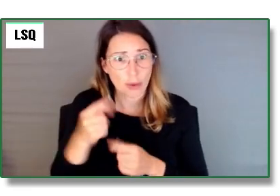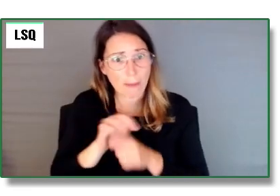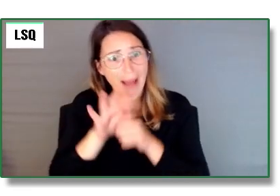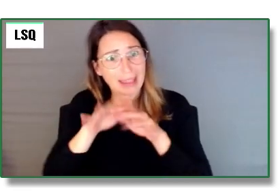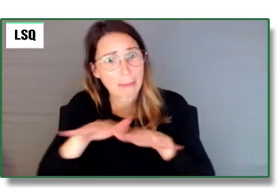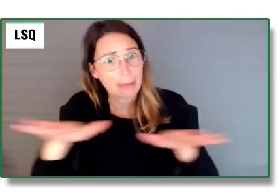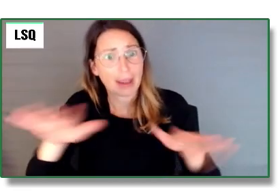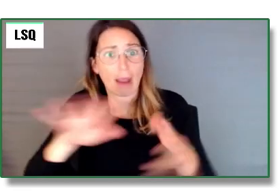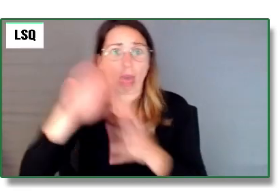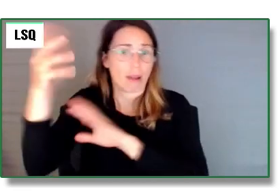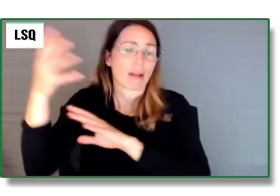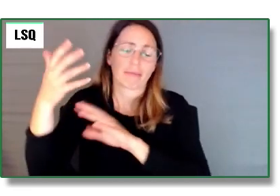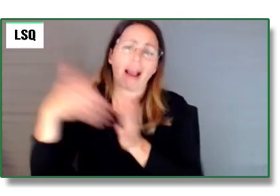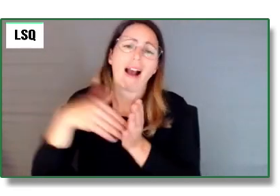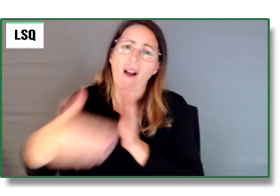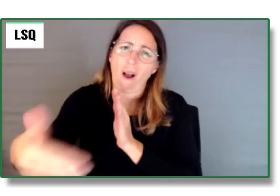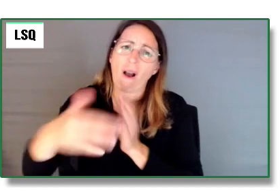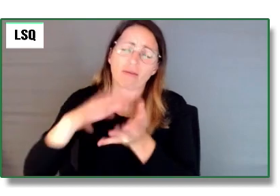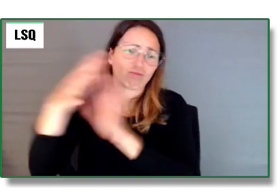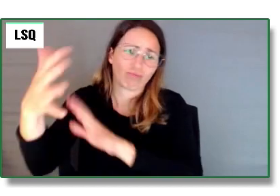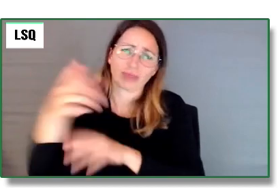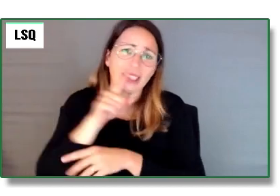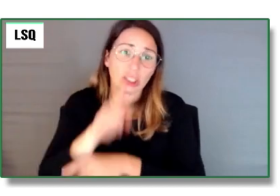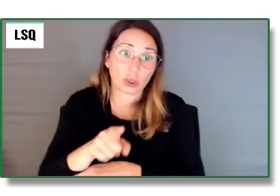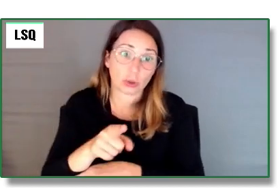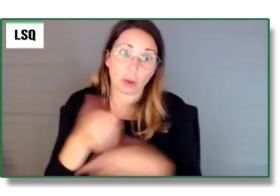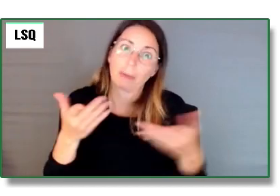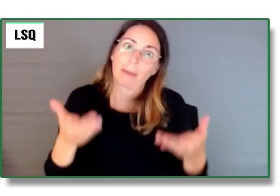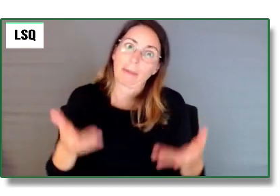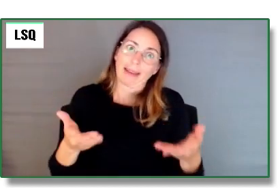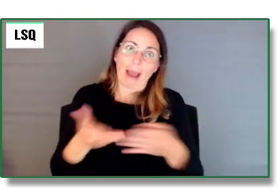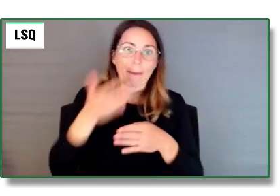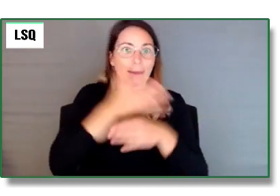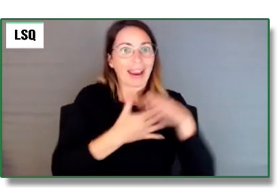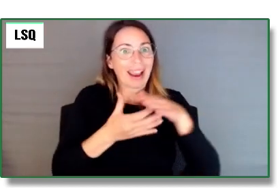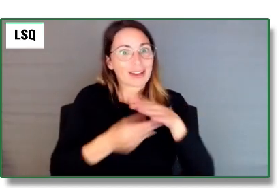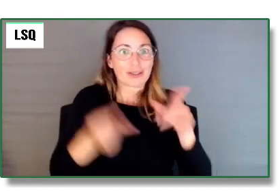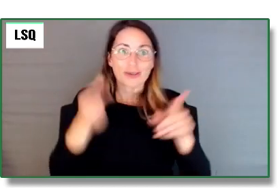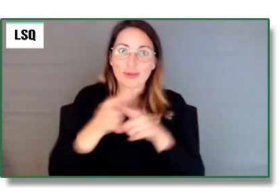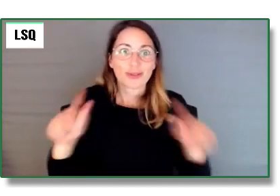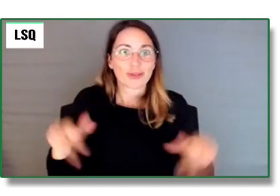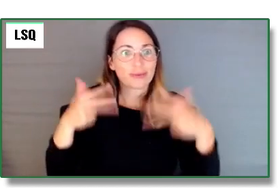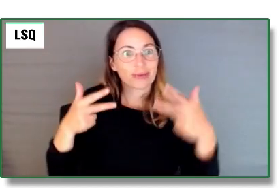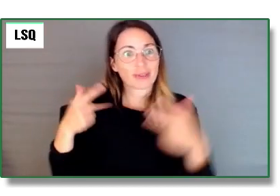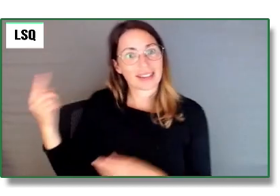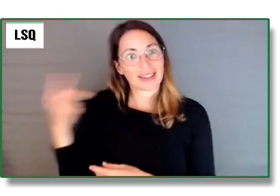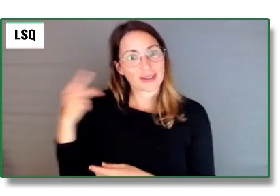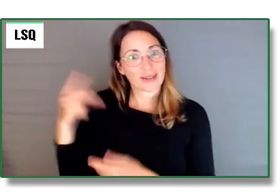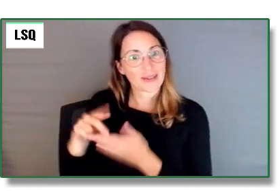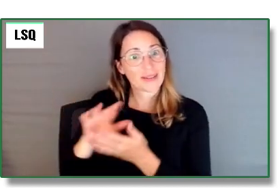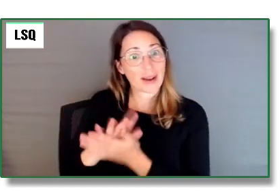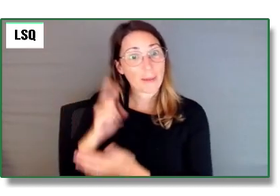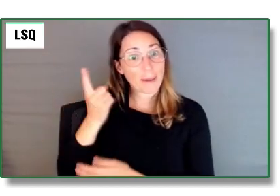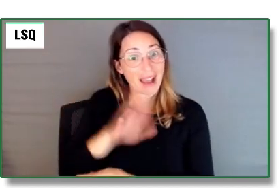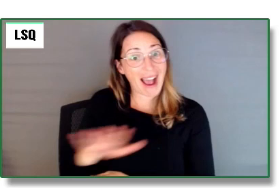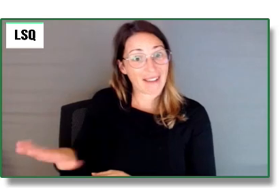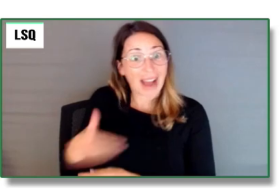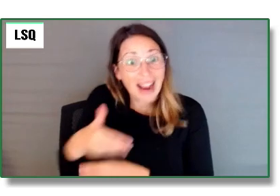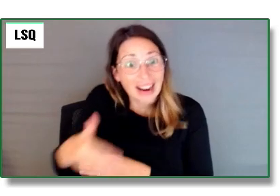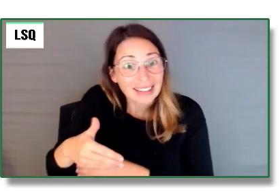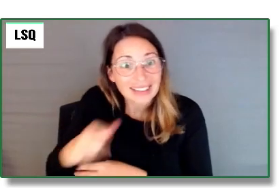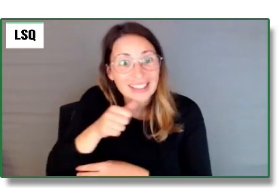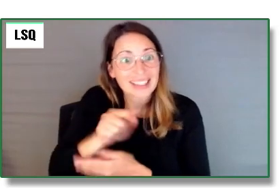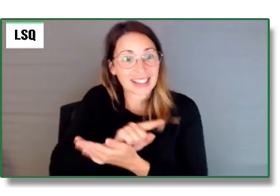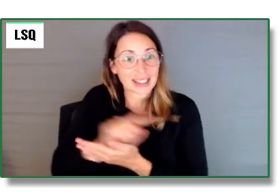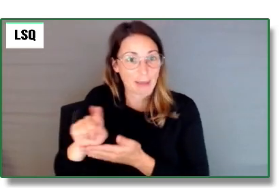biais d'une session préenregistrée, ma femme et moi, donc, attendant notre premier enfant la semaine de la conférence. J'ai